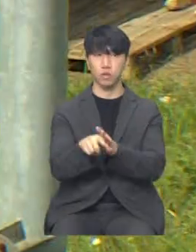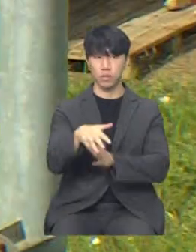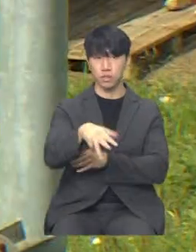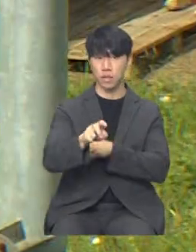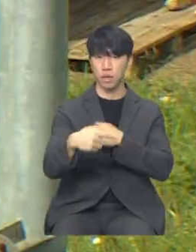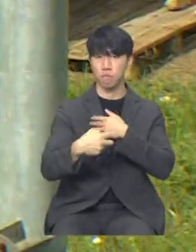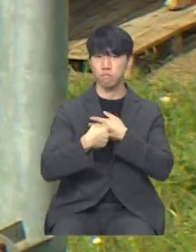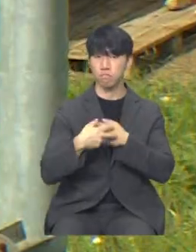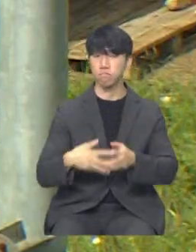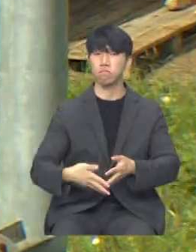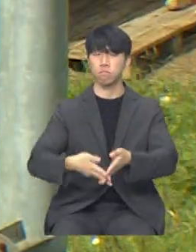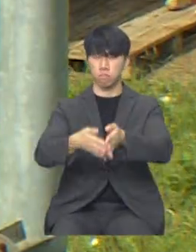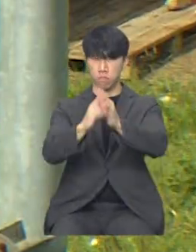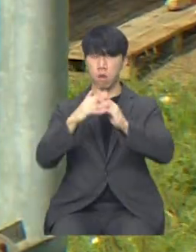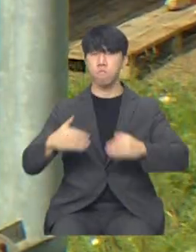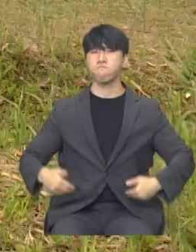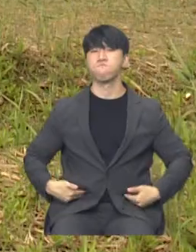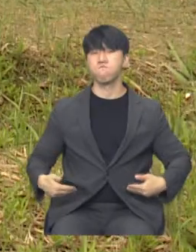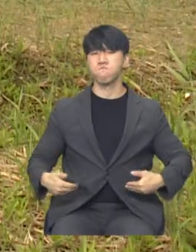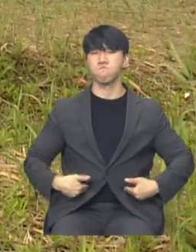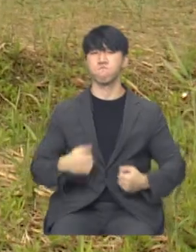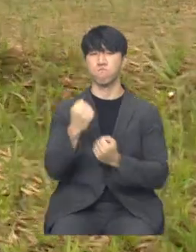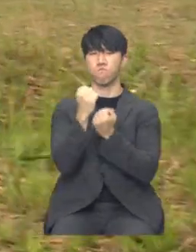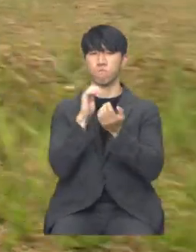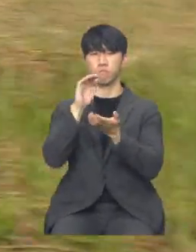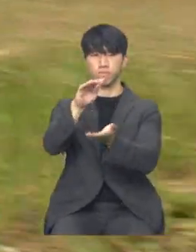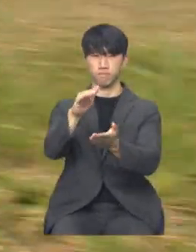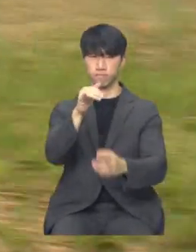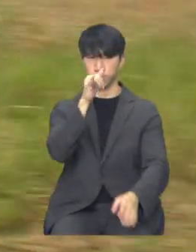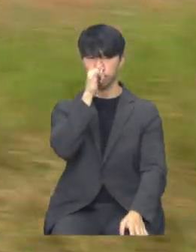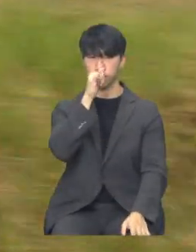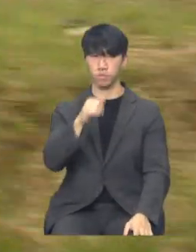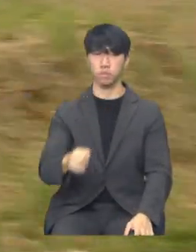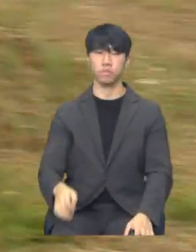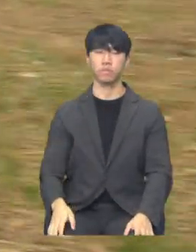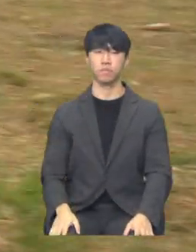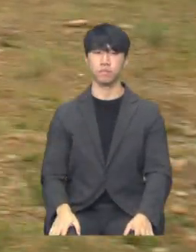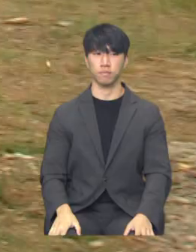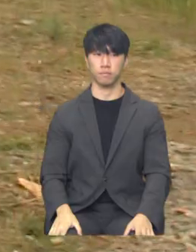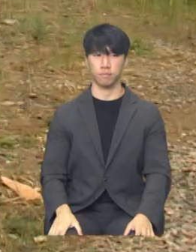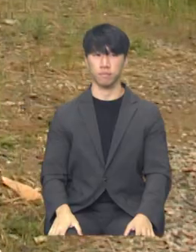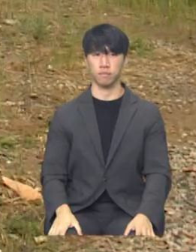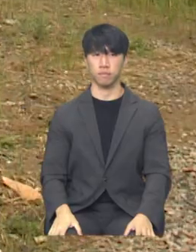유치가 필요하다고 설명했습니다. BTV 뉴스 배상민입니다.